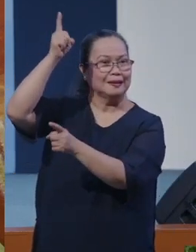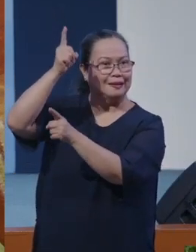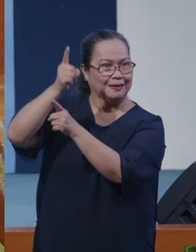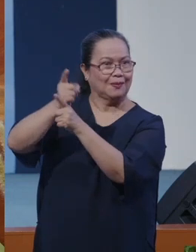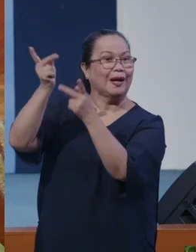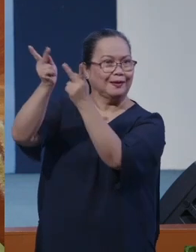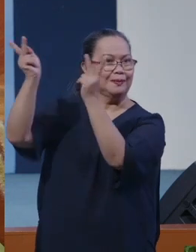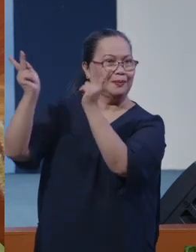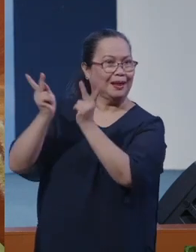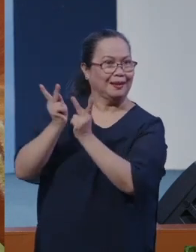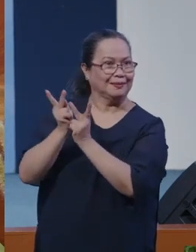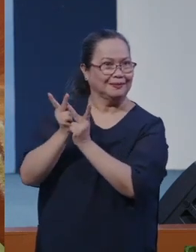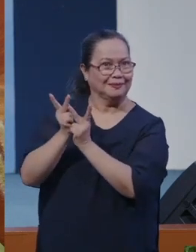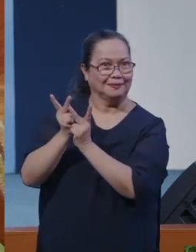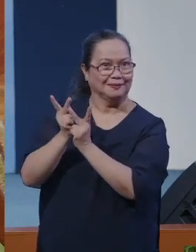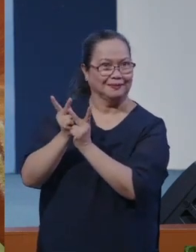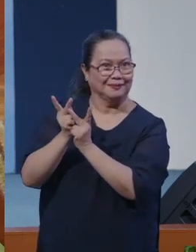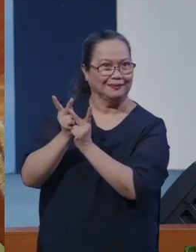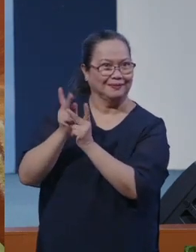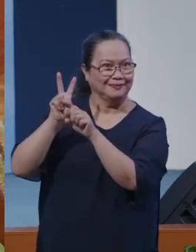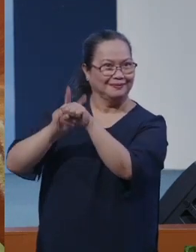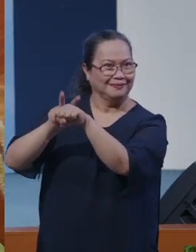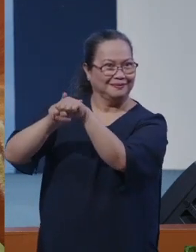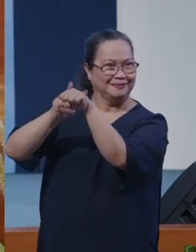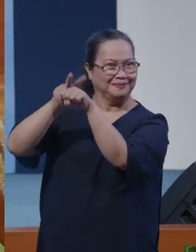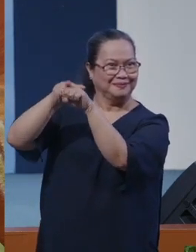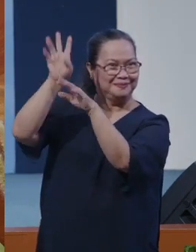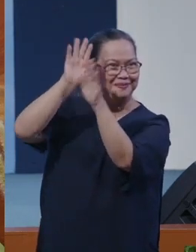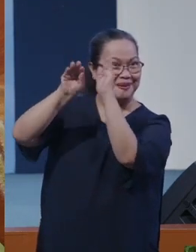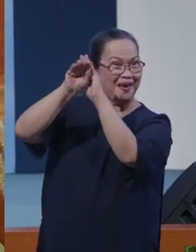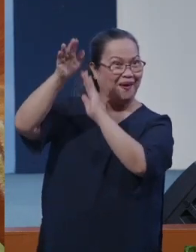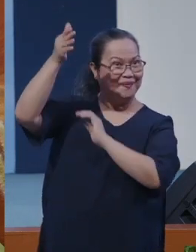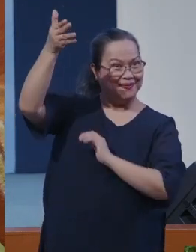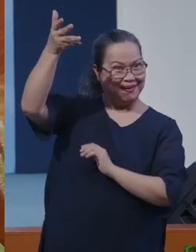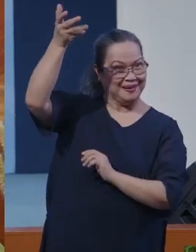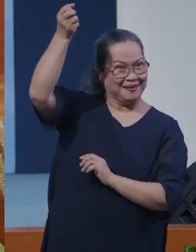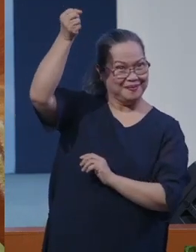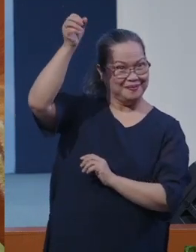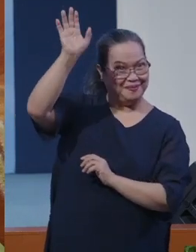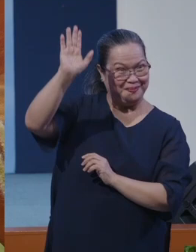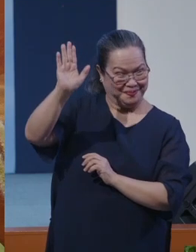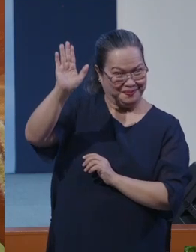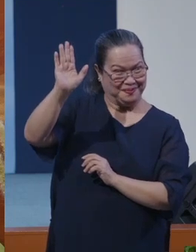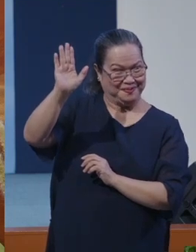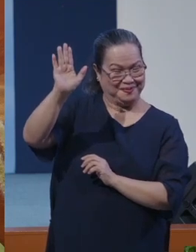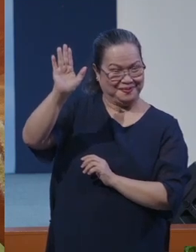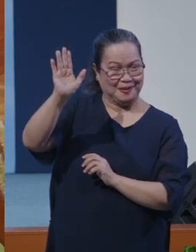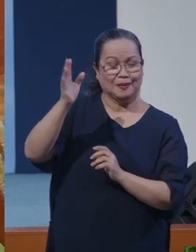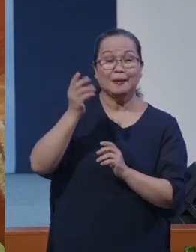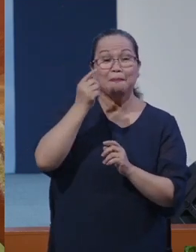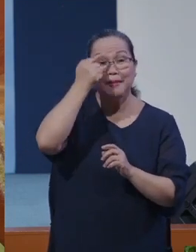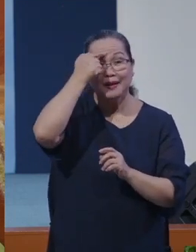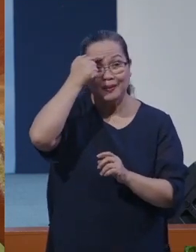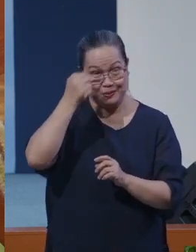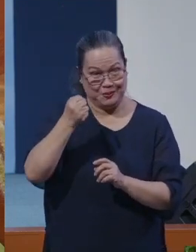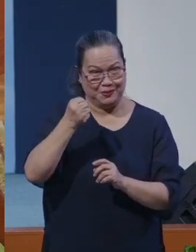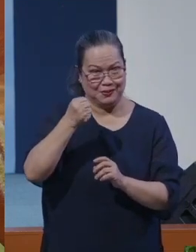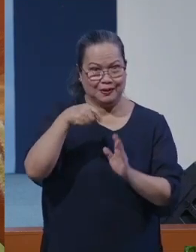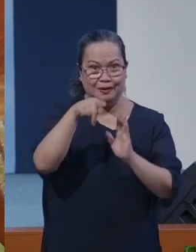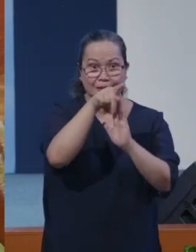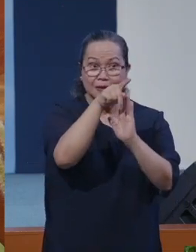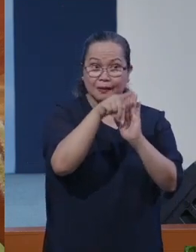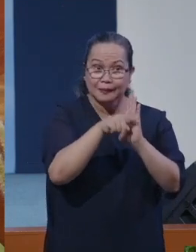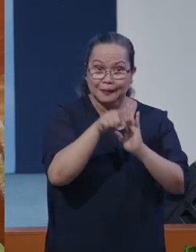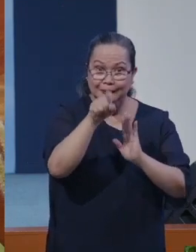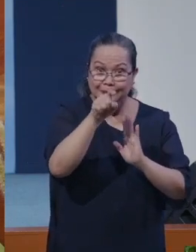kaban. Storing up a heavenly treasure. Sapagkat, ang prinsipyo po